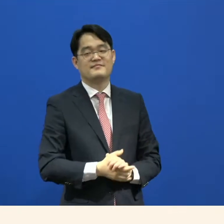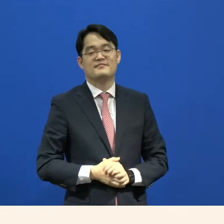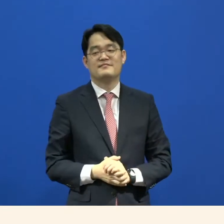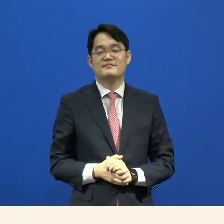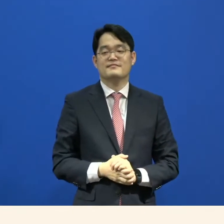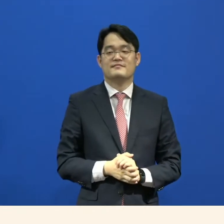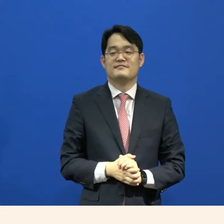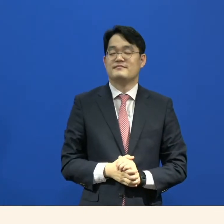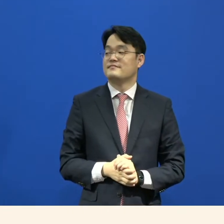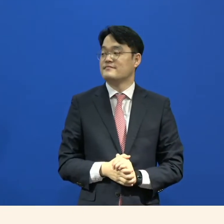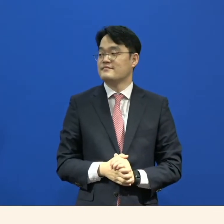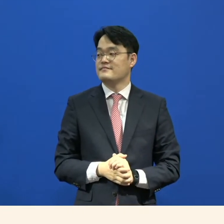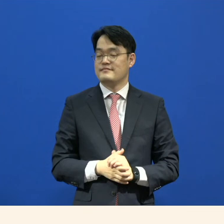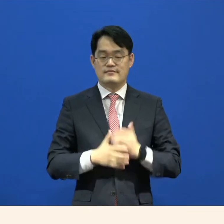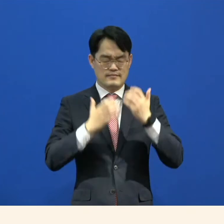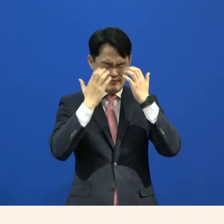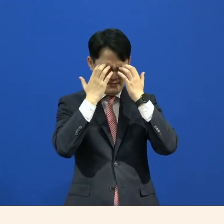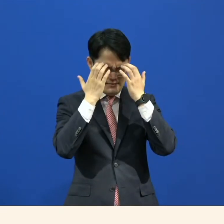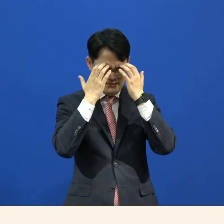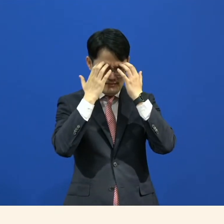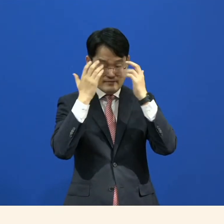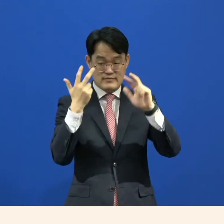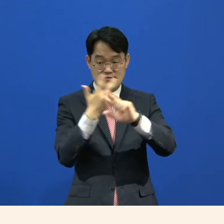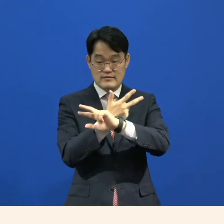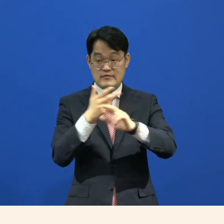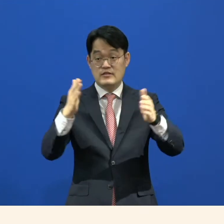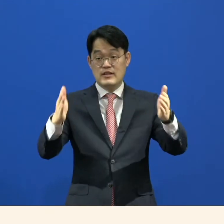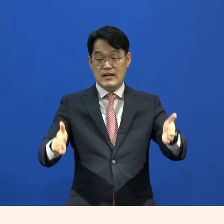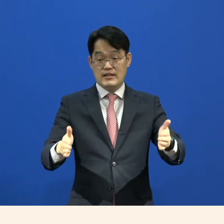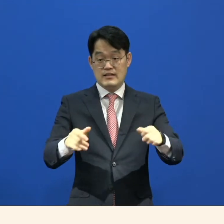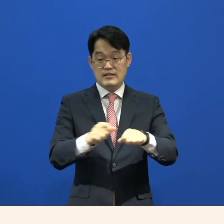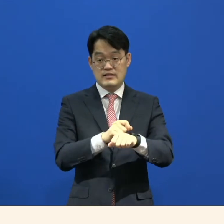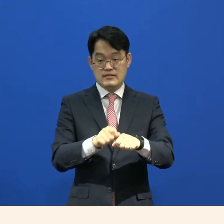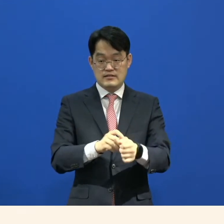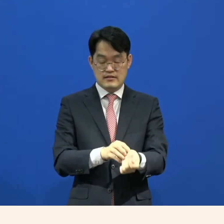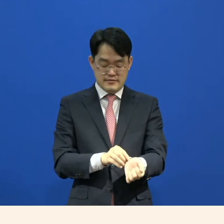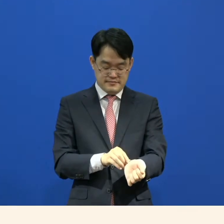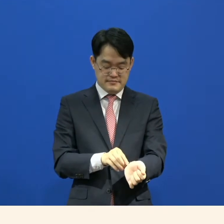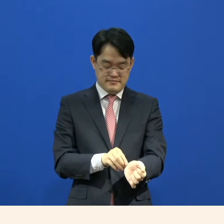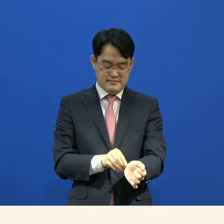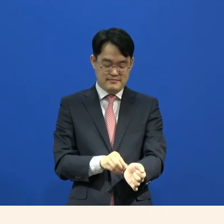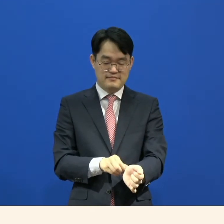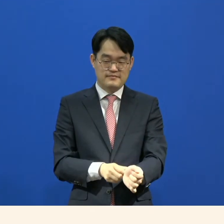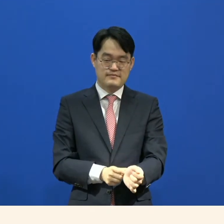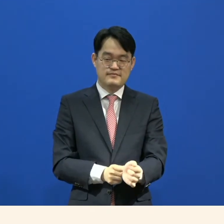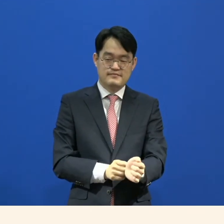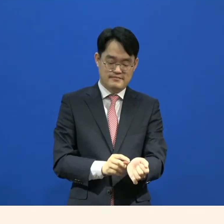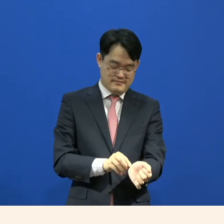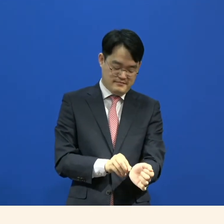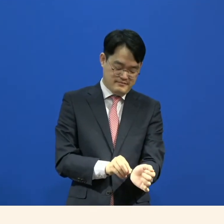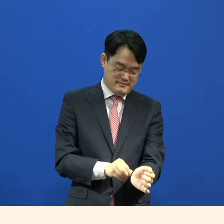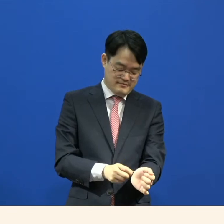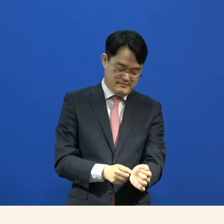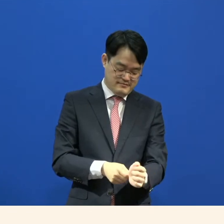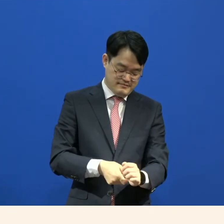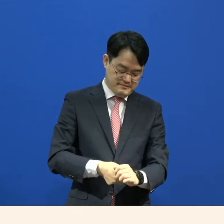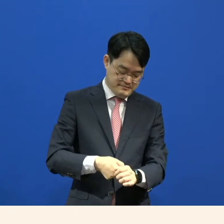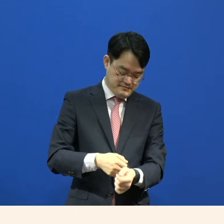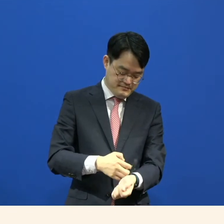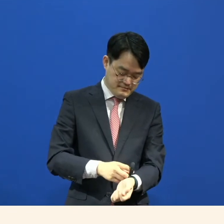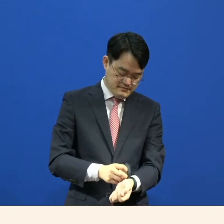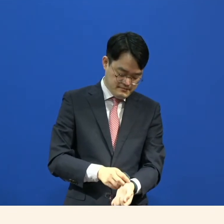고난주간은 이렇게 고난주간 특세는 참 좋은 것 같아요. 십자가에만 집중하기 때문에 십자가에